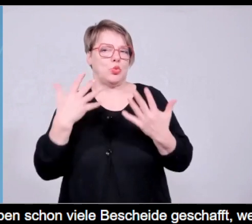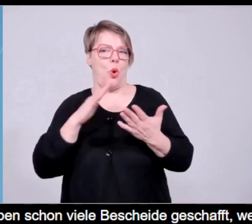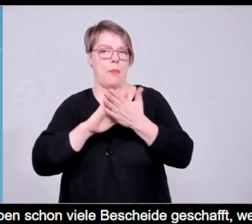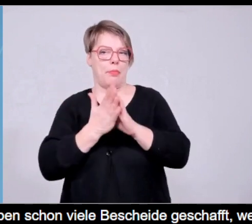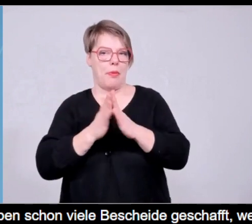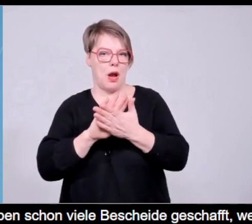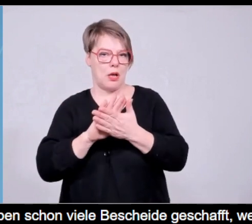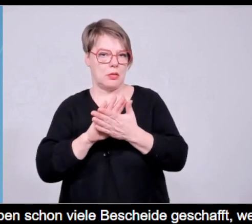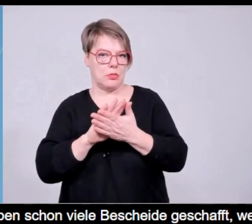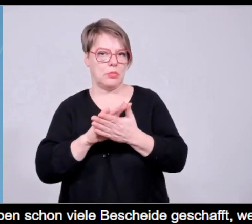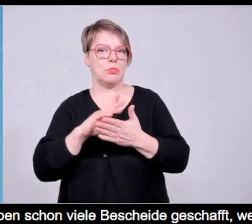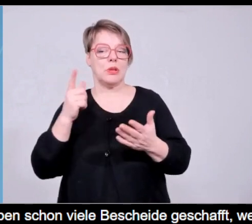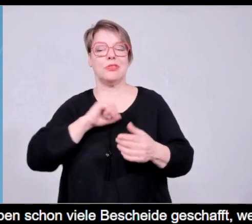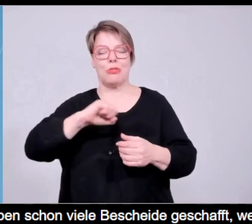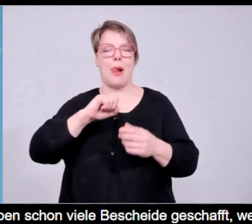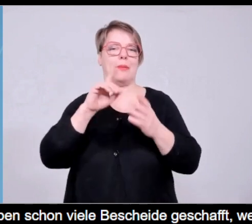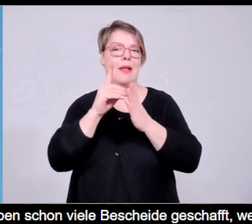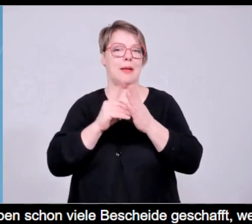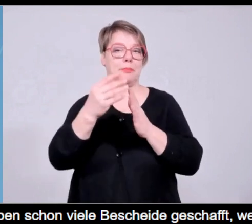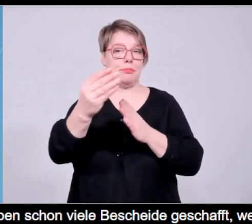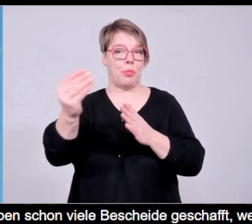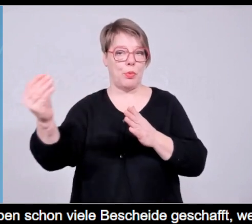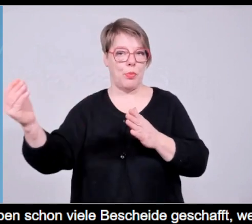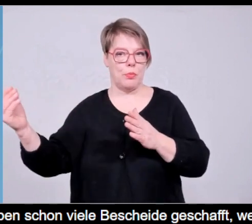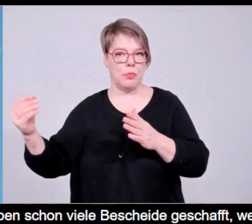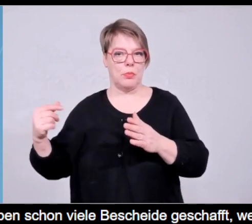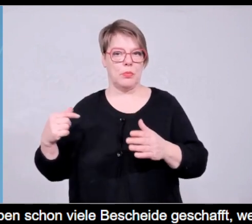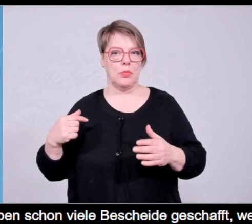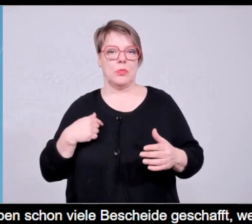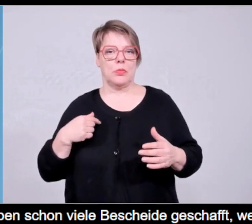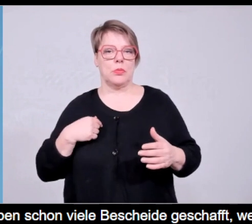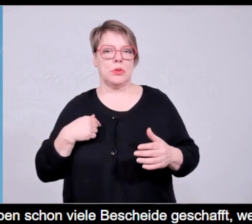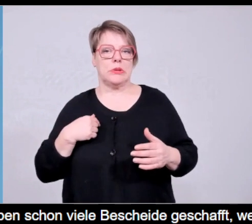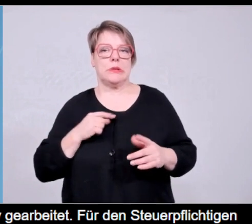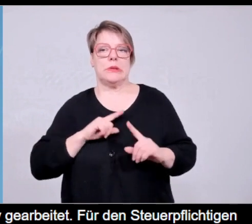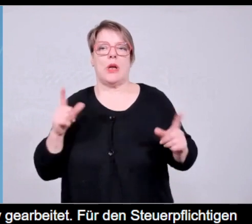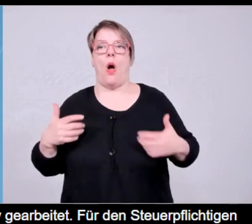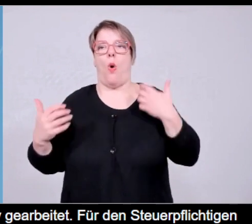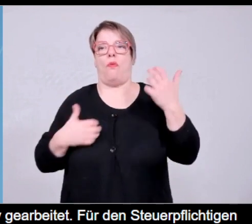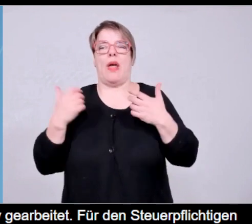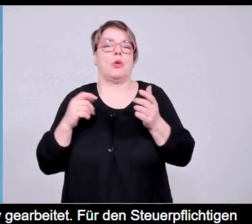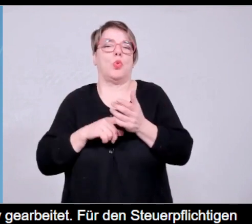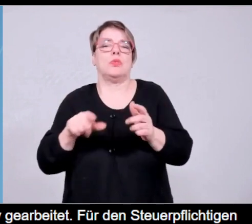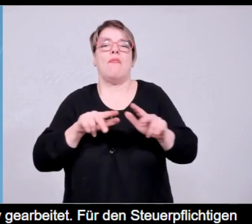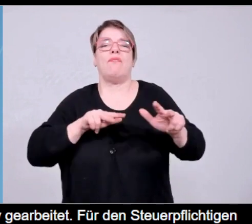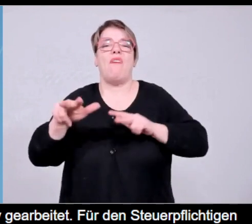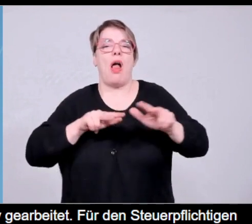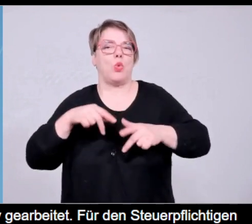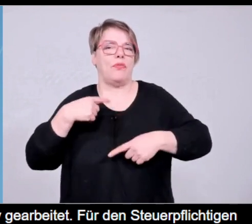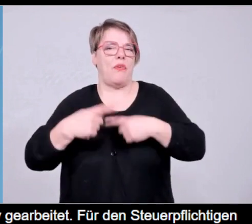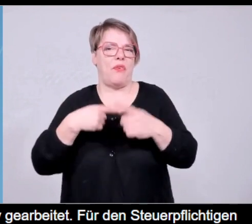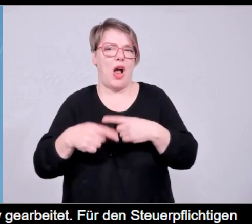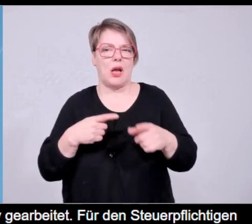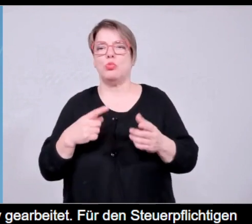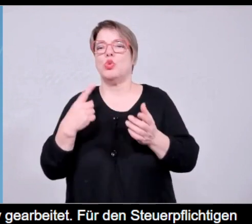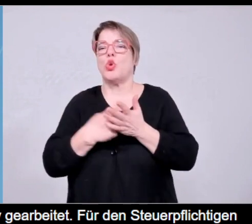nur sagen, wir haben, was die Entbürokratisierung anbelangt im Steuerrecht, hier wirklich Maßstäbe gesetzt mit diesem Bayerischen Grundsteuergesetz, weil